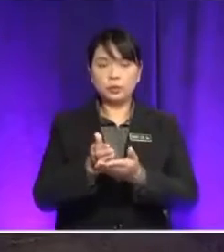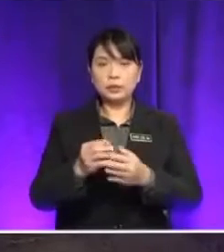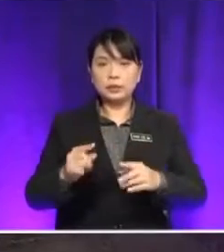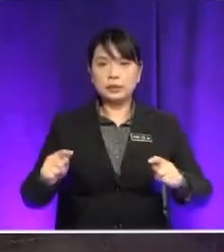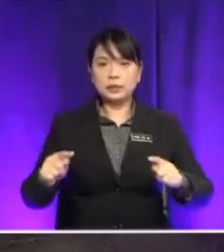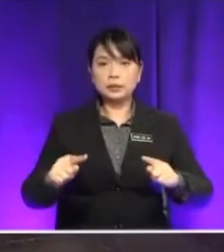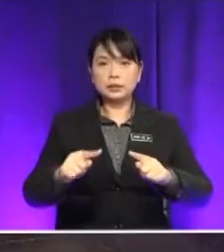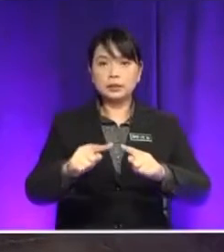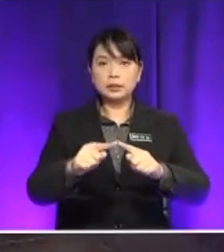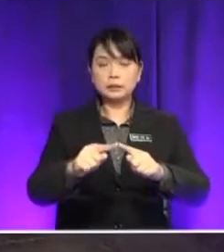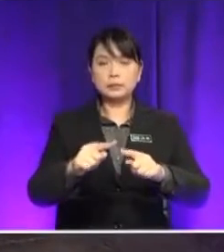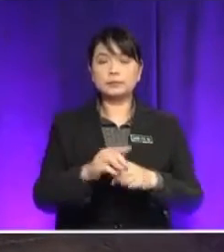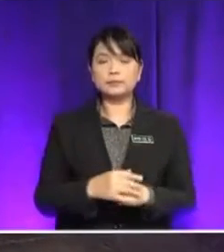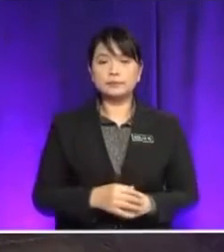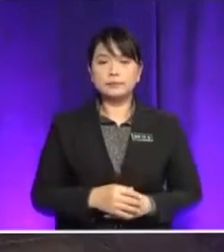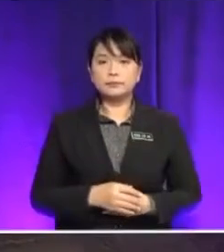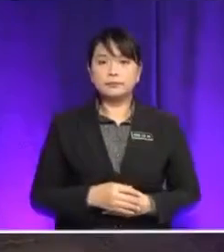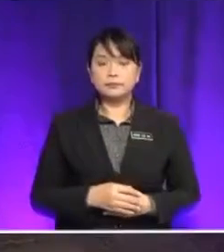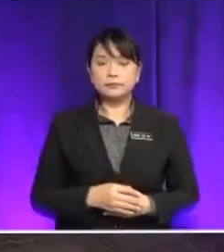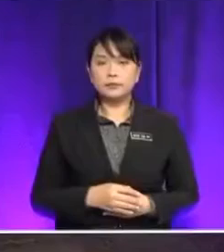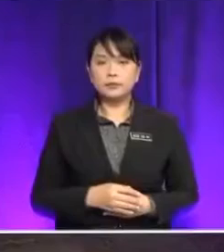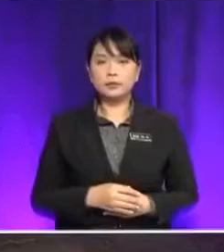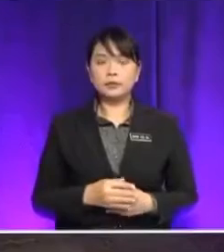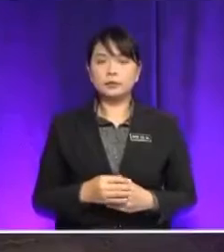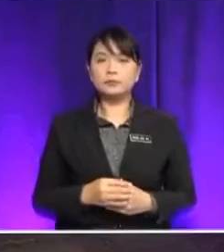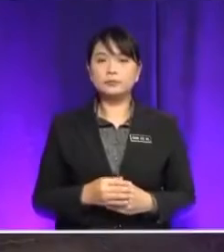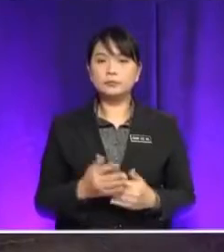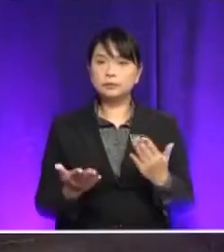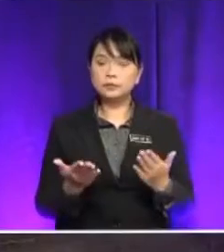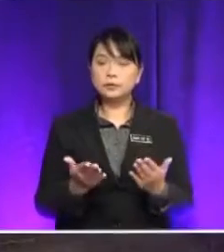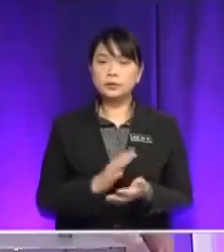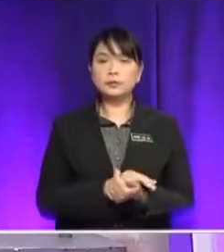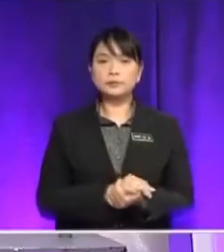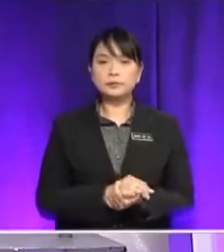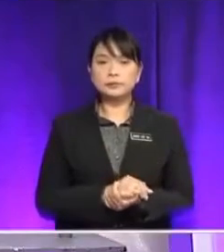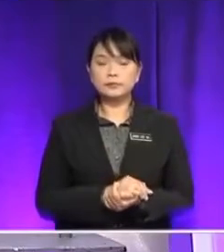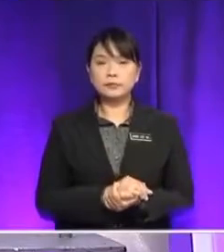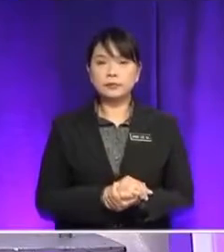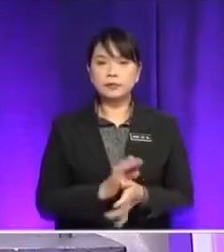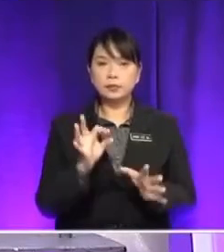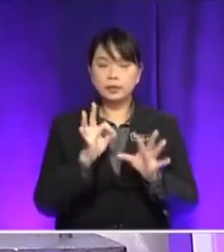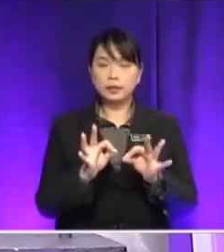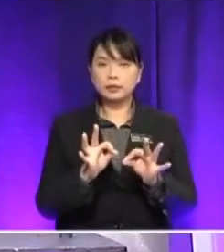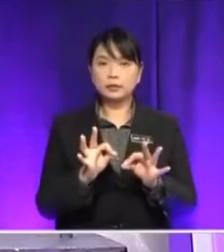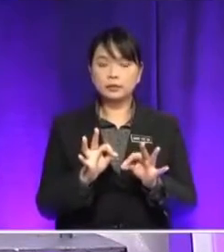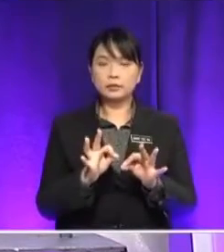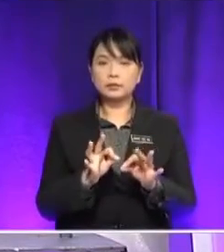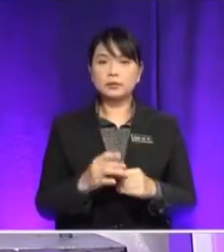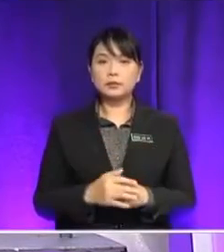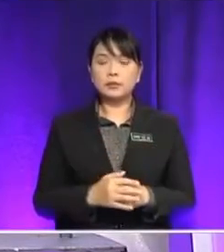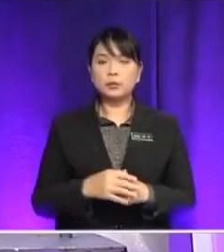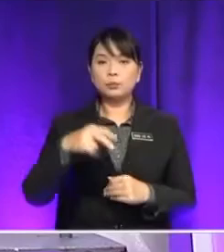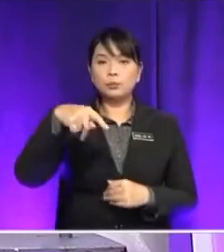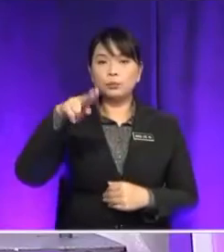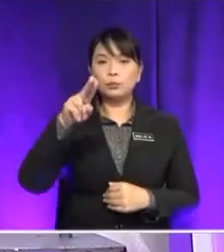dia jadi Kosong Syifa ataupun dia jadi ke bawah Gimana kalau dia Puncak tuh kita namakan